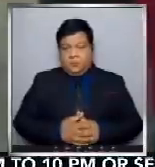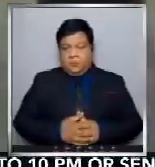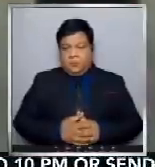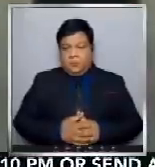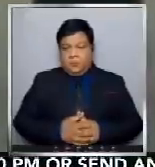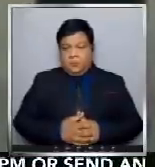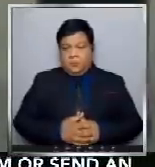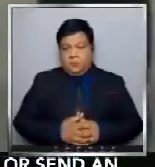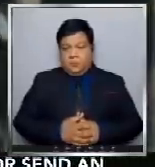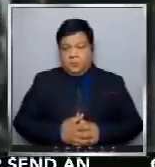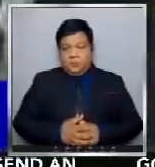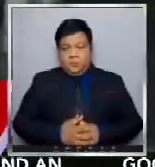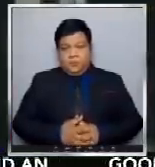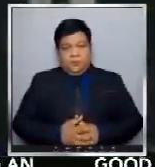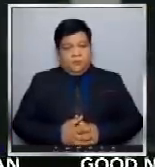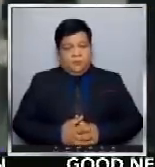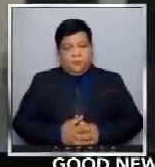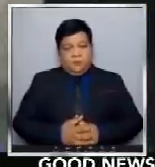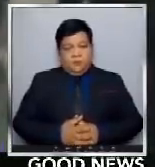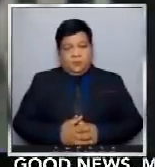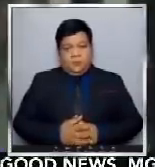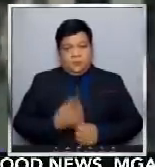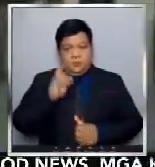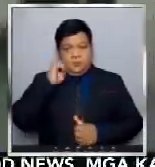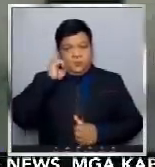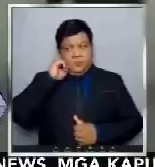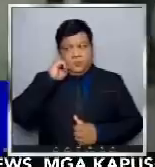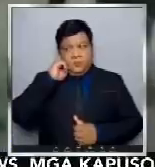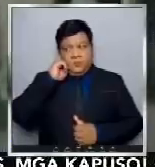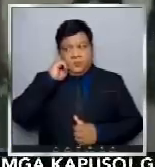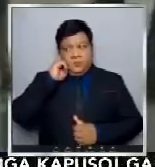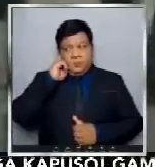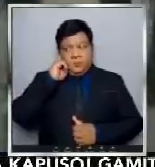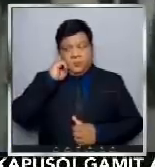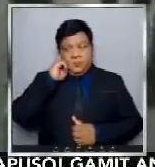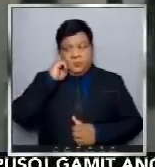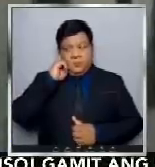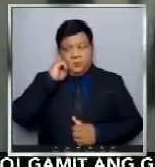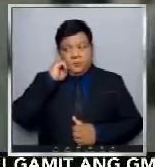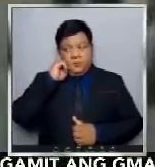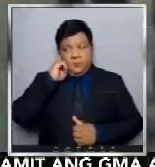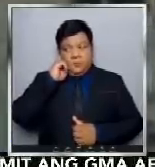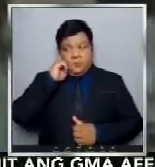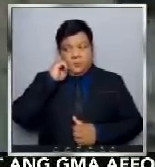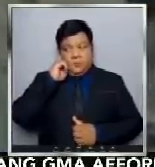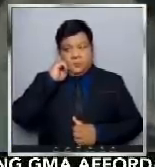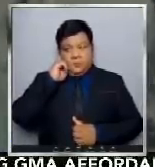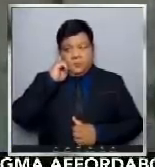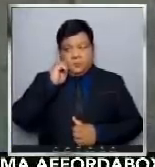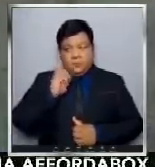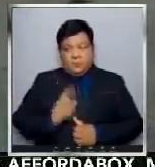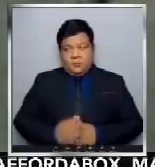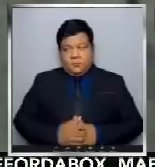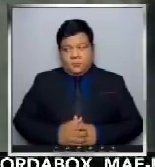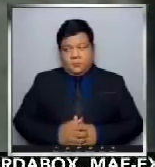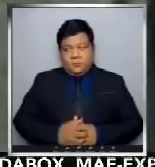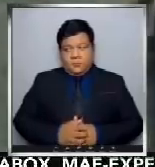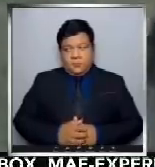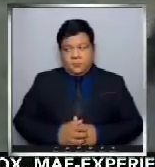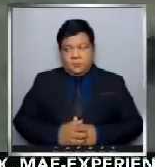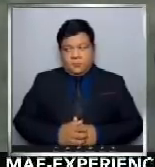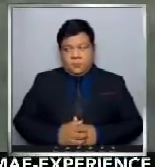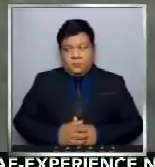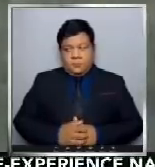Ivan, dito sa malawak na bakanteng lote sa Siana, Paranaque City, tatapusin ng unit team ang 90 araw